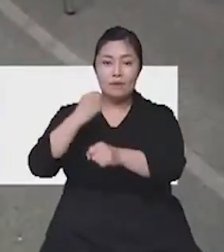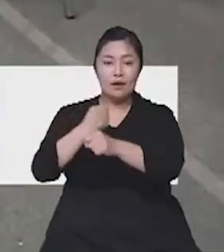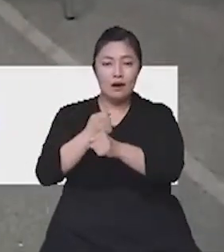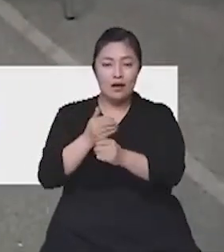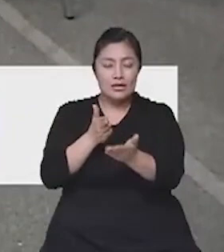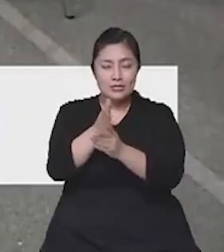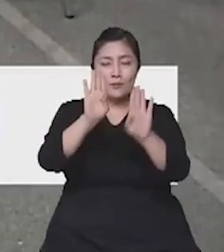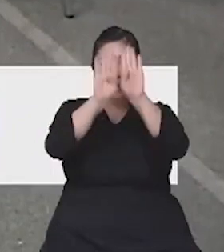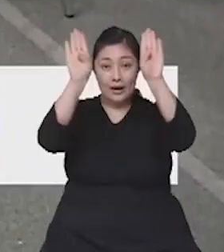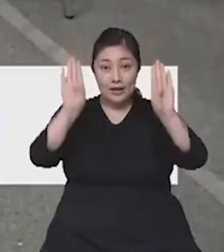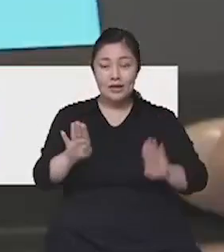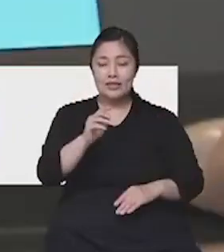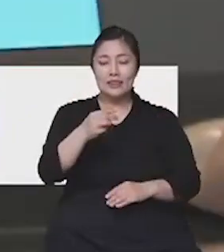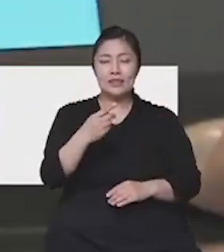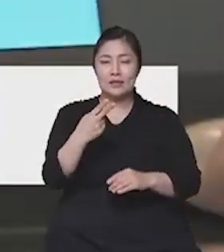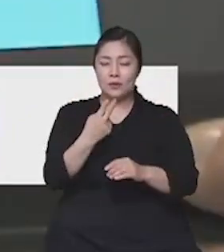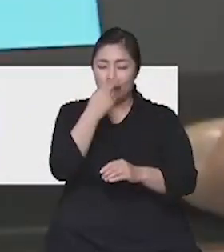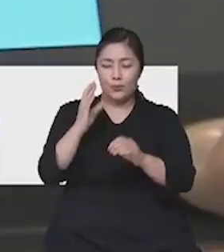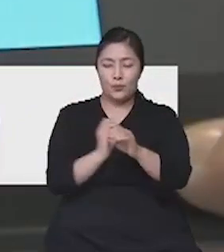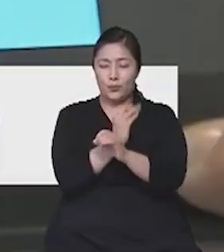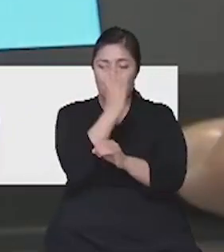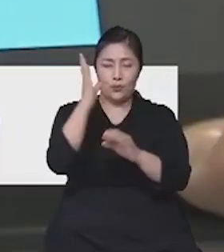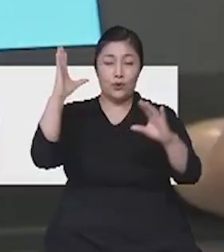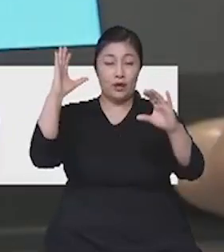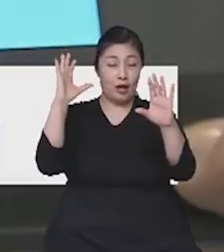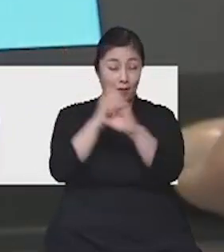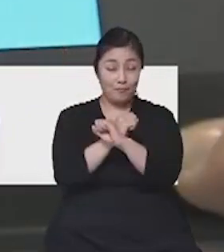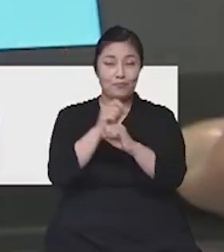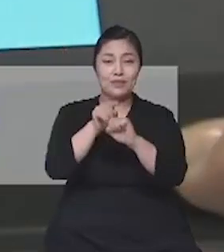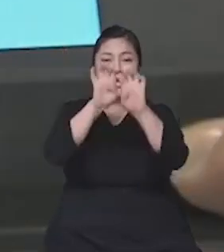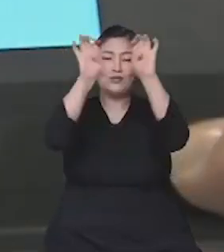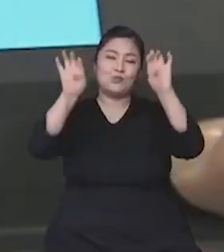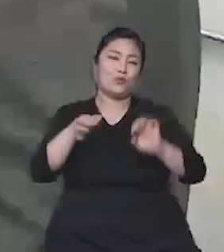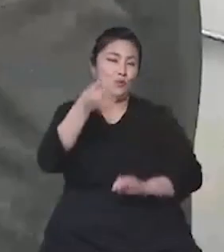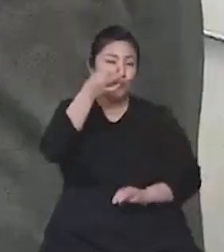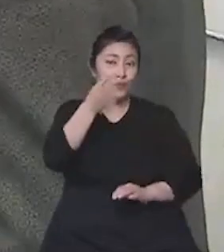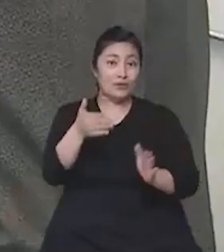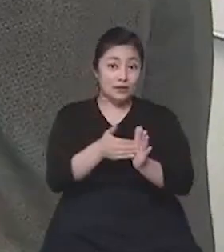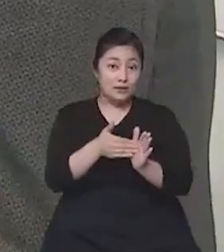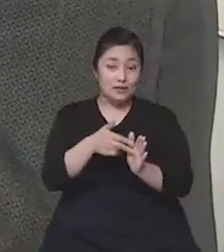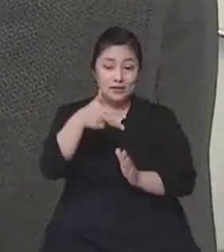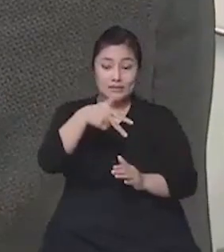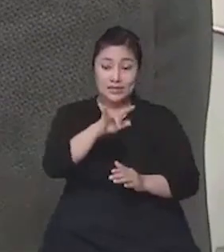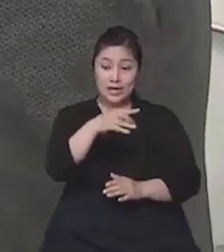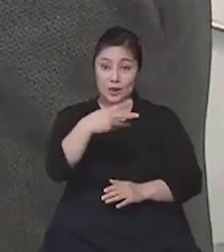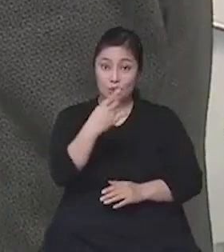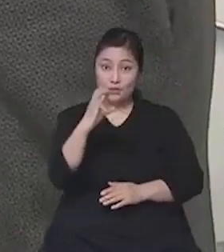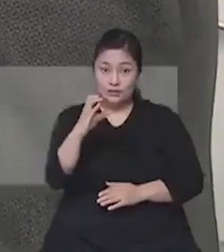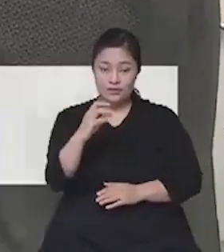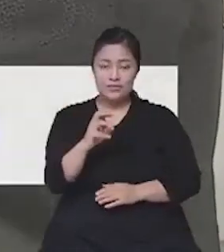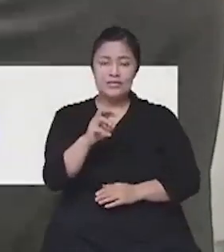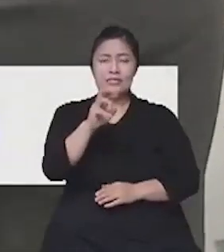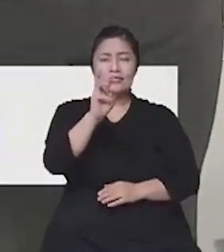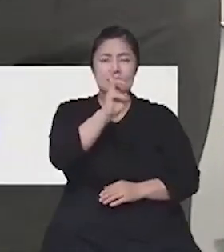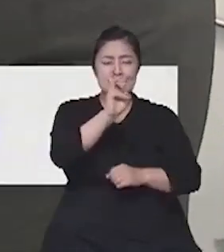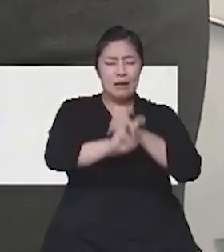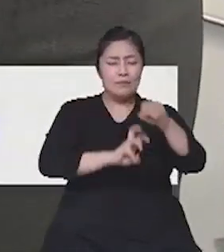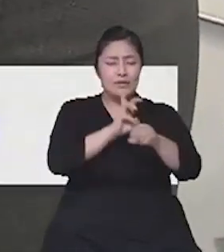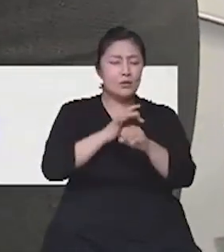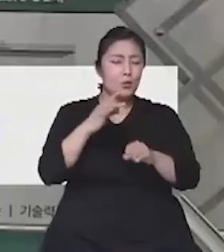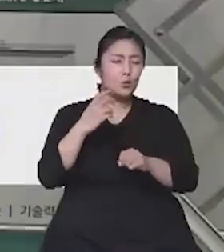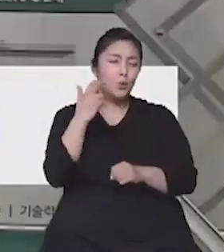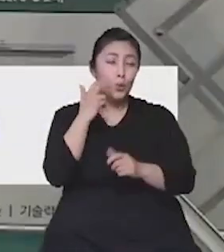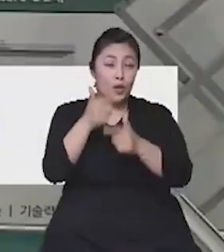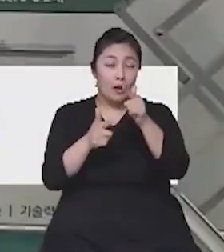기후 분야 박람회인 탄소 중립 엑스코에서 선보였습니다 제로씨는 30년생 소나무 백구루과 흡수하는